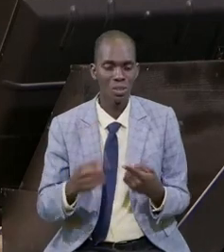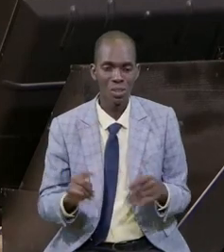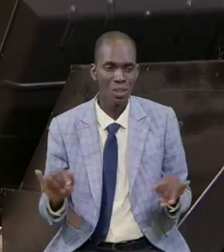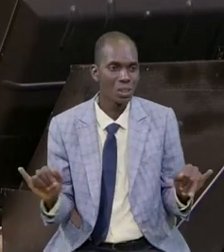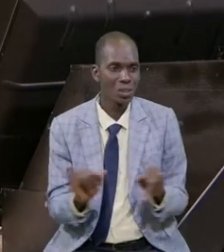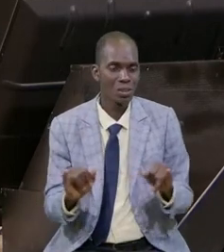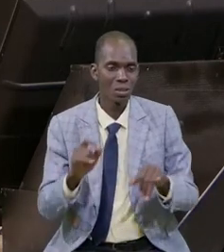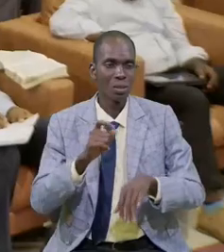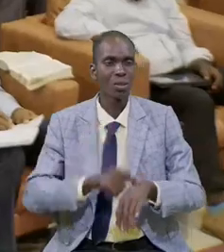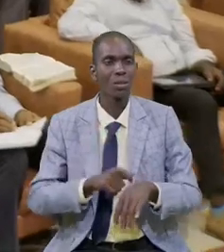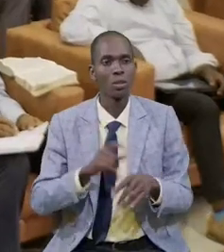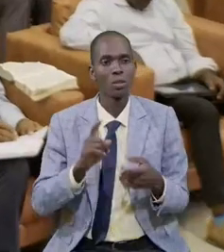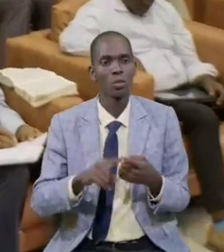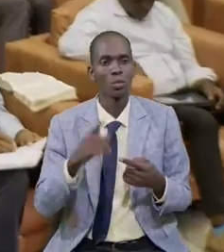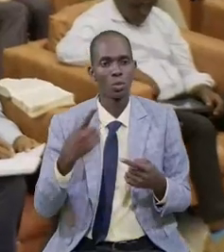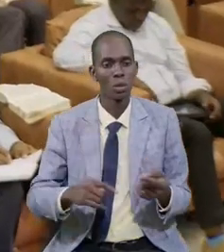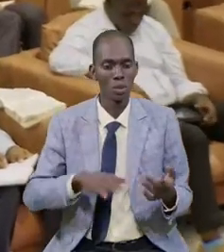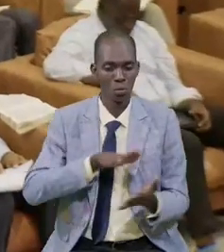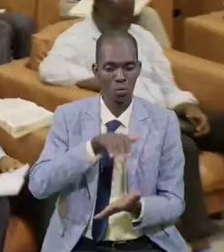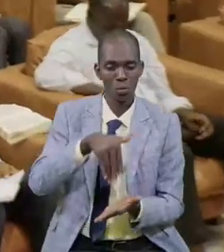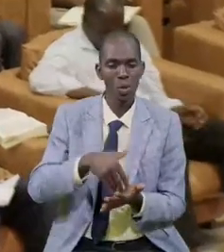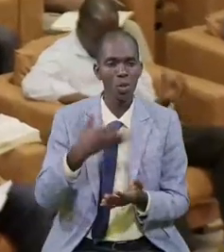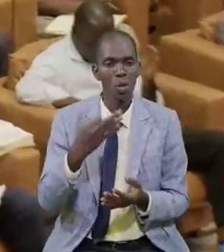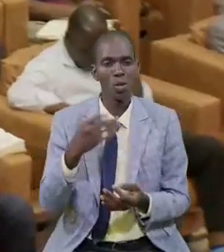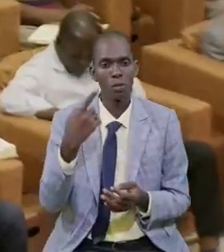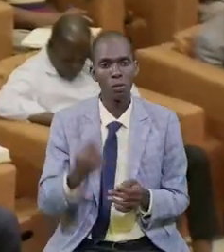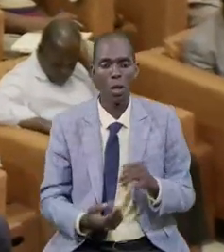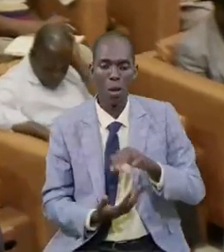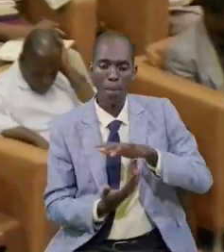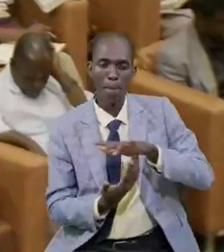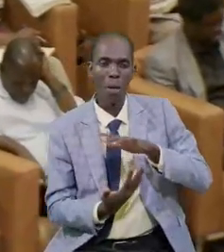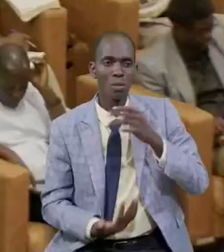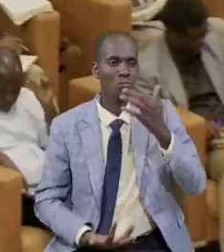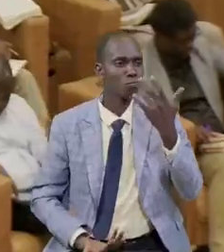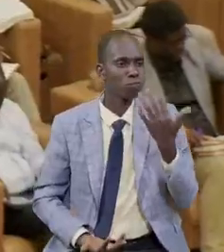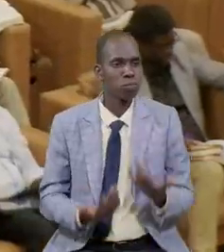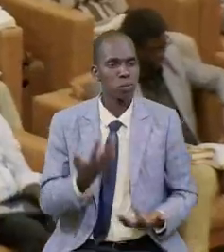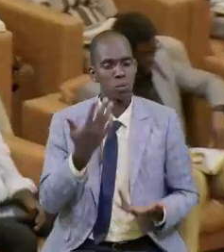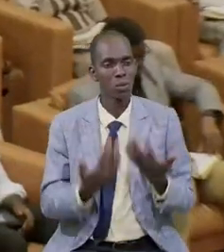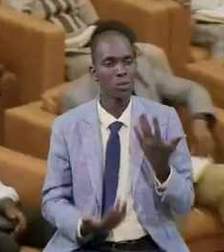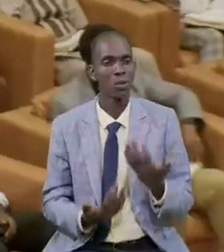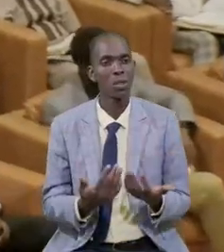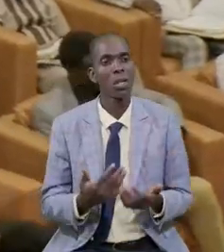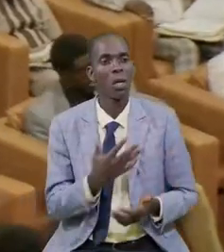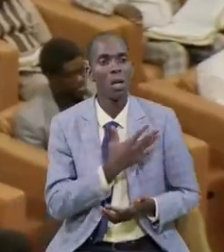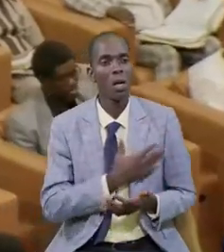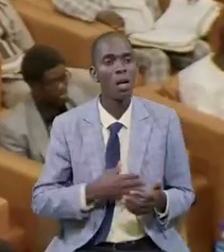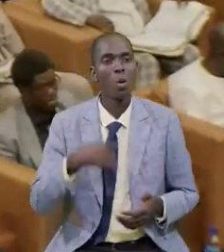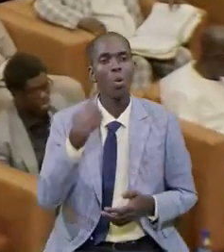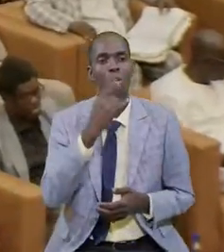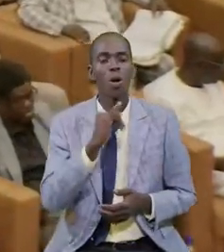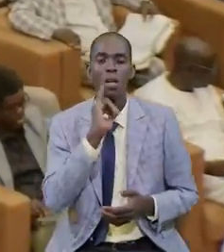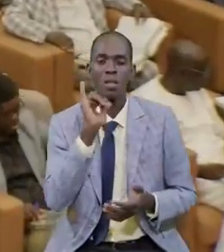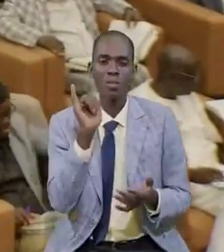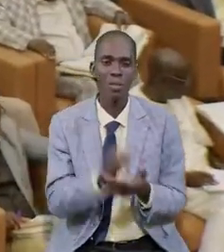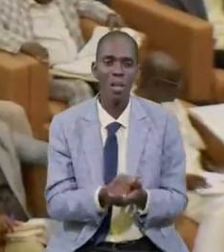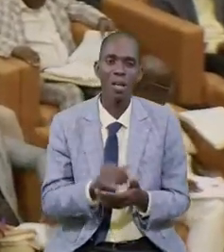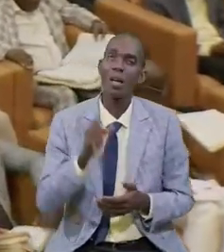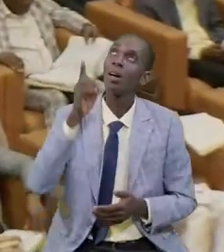l'instant même au milieu d'une fournaise ardente. Et quel